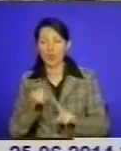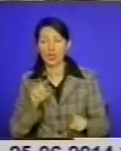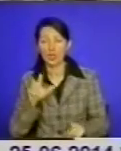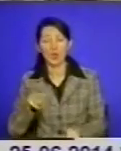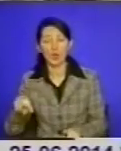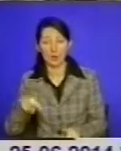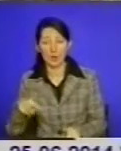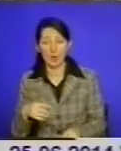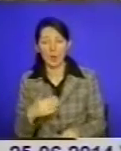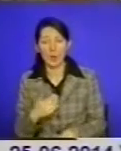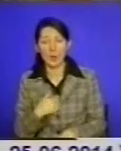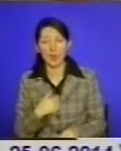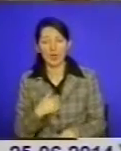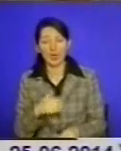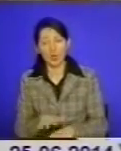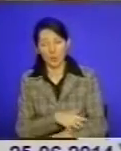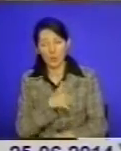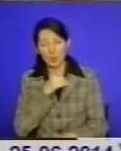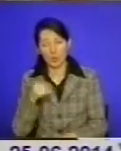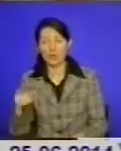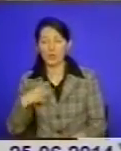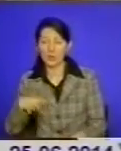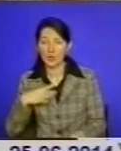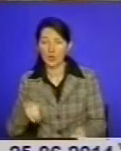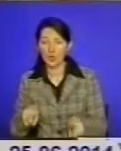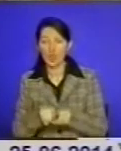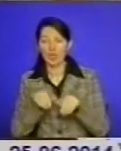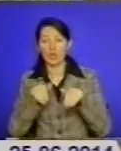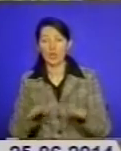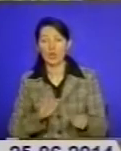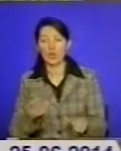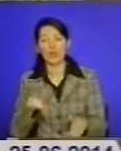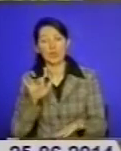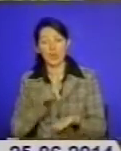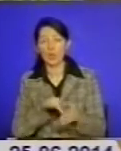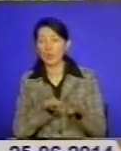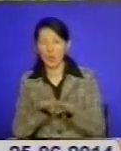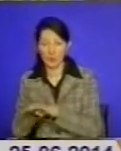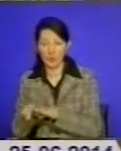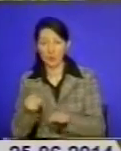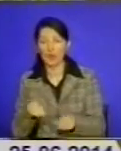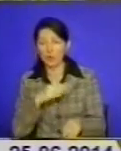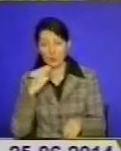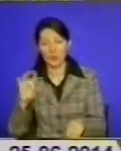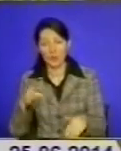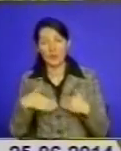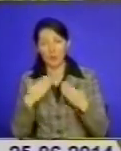ми довго час сподівалися, що таке рішення мало би бути на центральному рівні, і воно неодноразово презентувалося публічно.